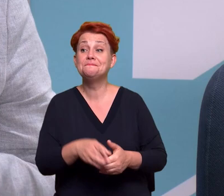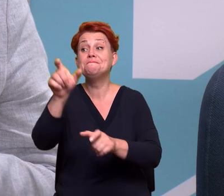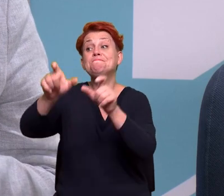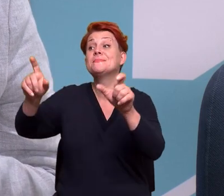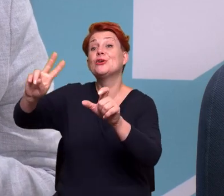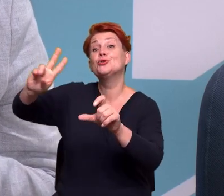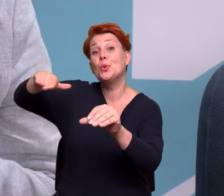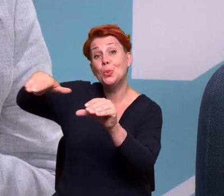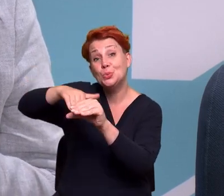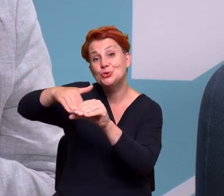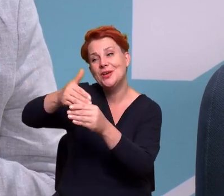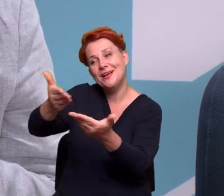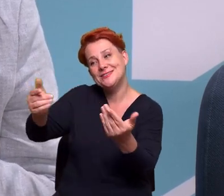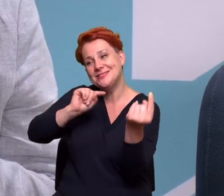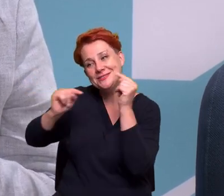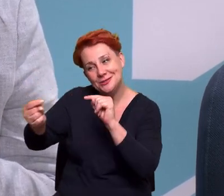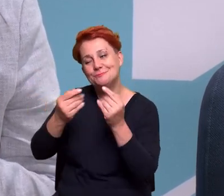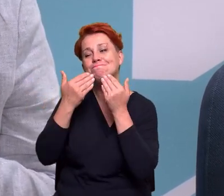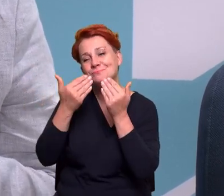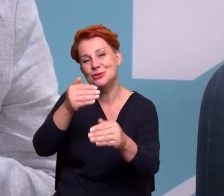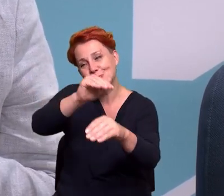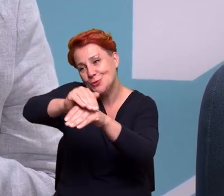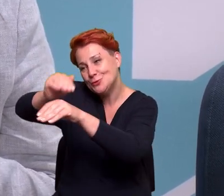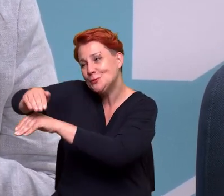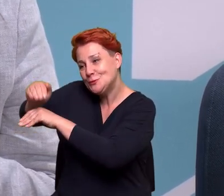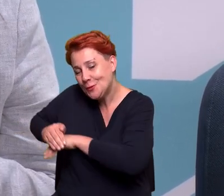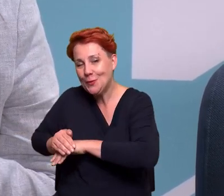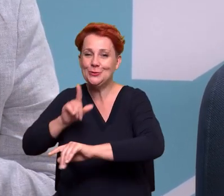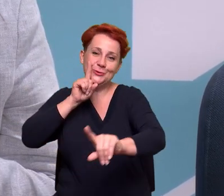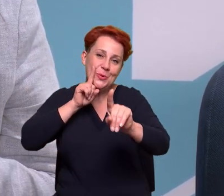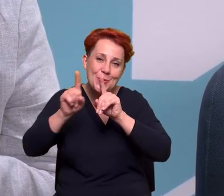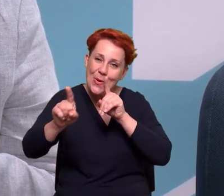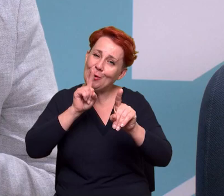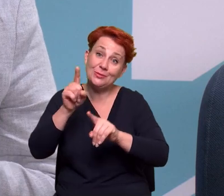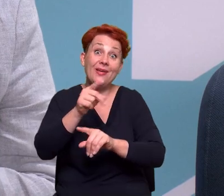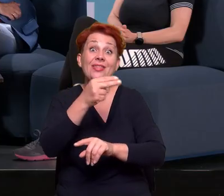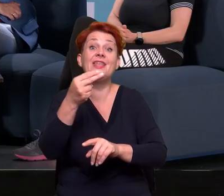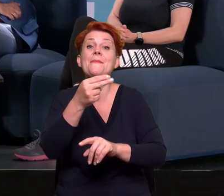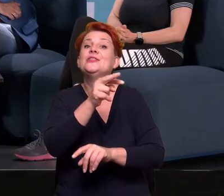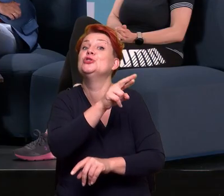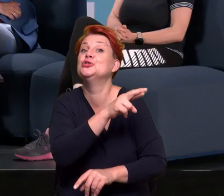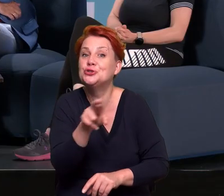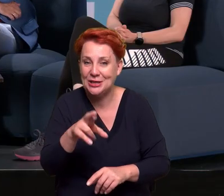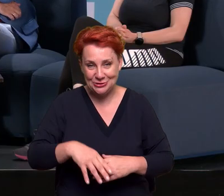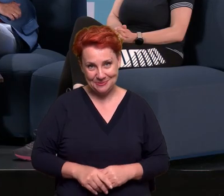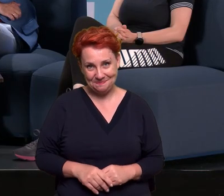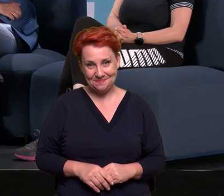Uczestnikom debaty za to, że zgodzili się porozmawiać o rzeczach. Jeszcze